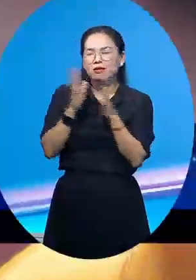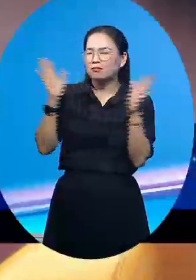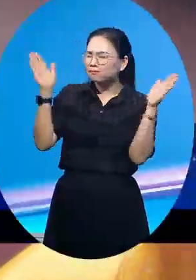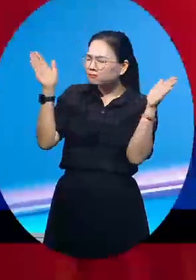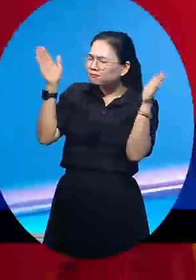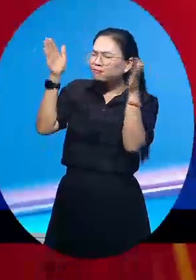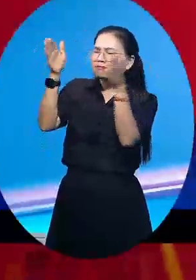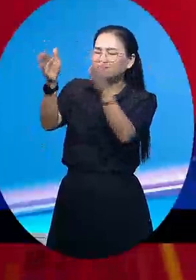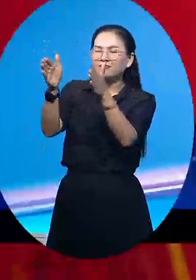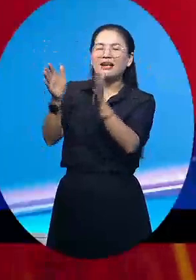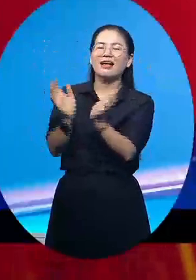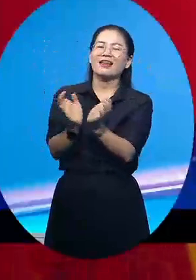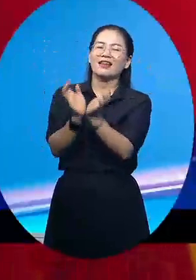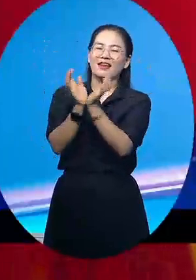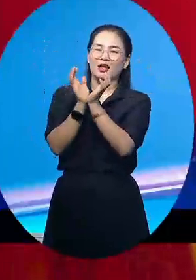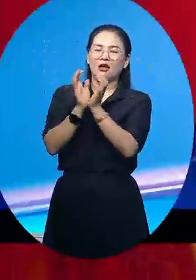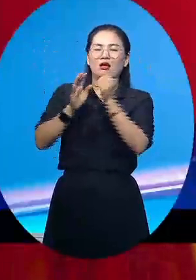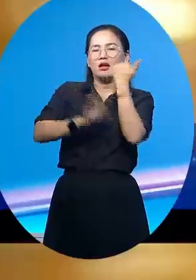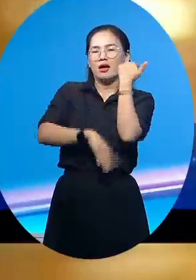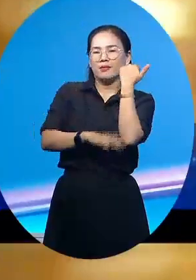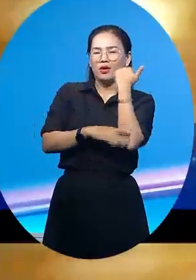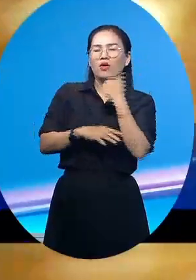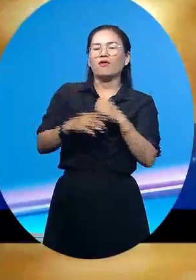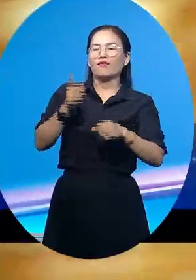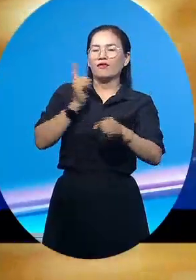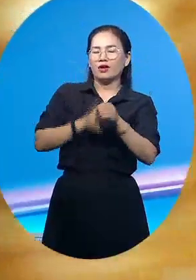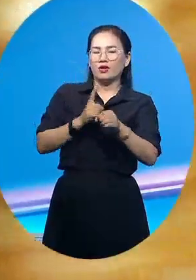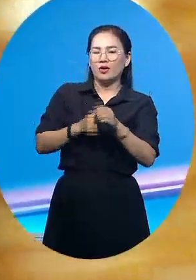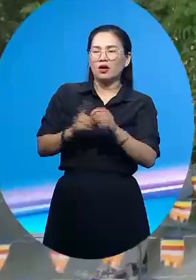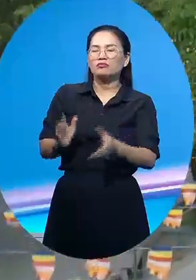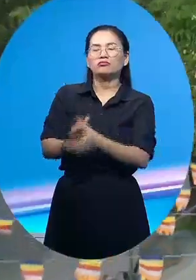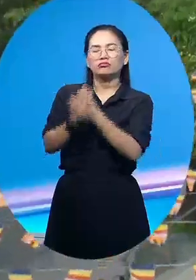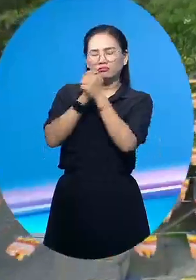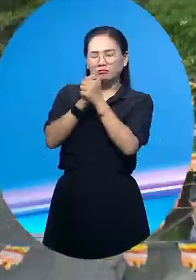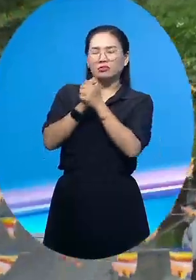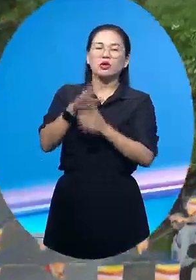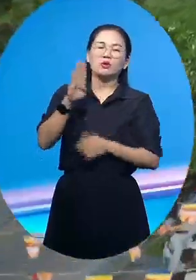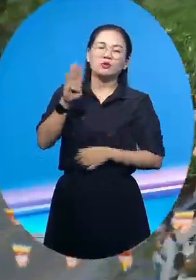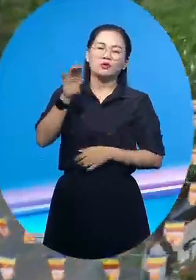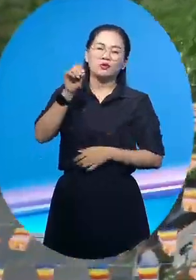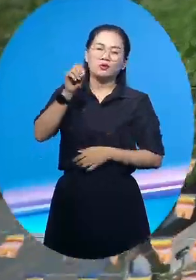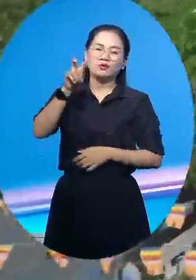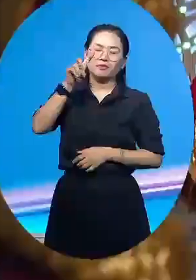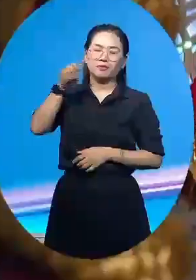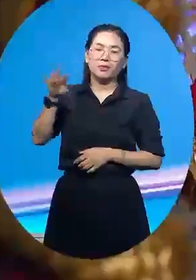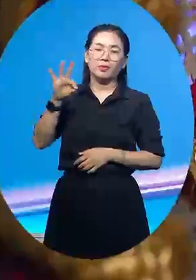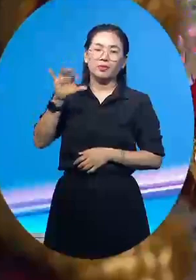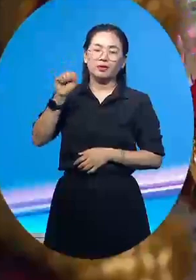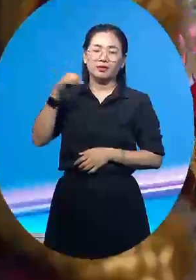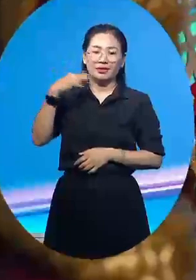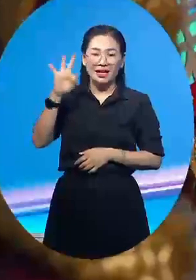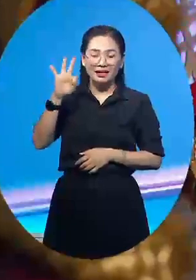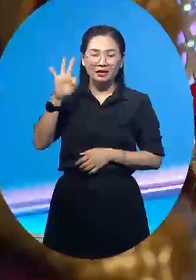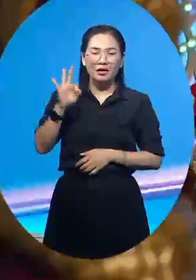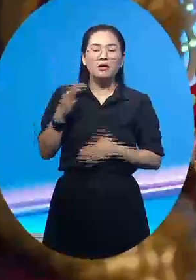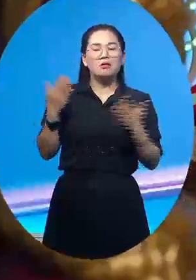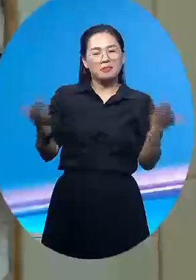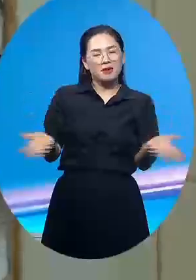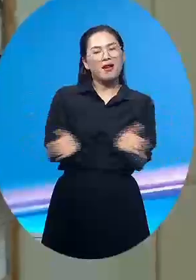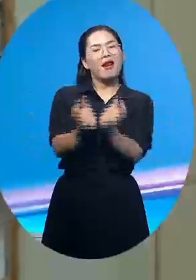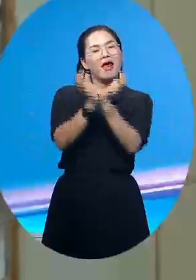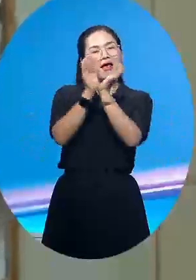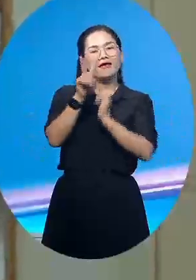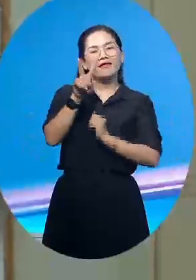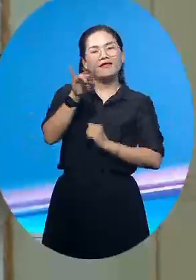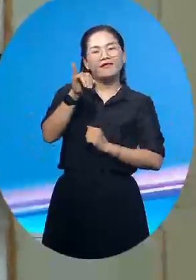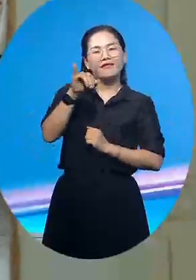tượng tâm linh của người dân Nam Bộ và được Phật giáo Tây Ninh tôn là bồ tát bên cạnh các nghi thức truyền thống lễ vía Linh Sơn Thánh Mẫu năm nay còn tổ